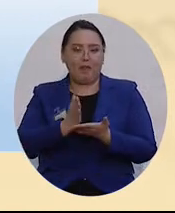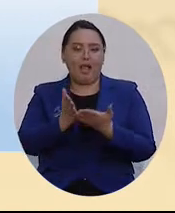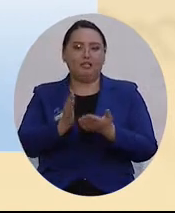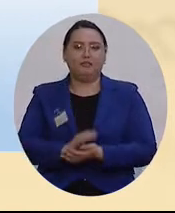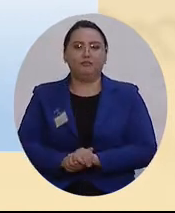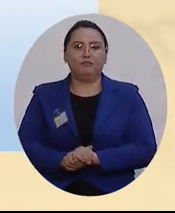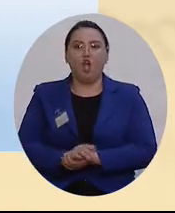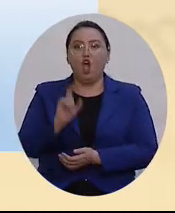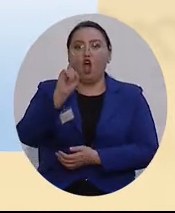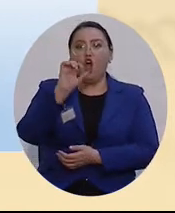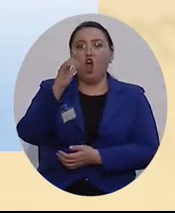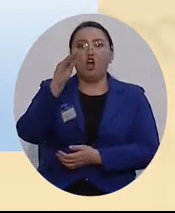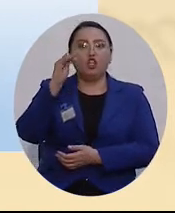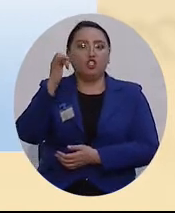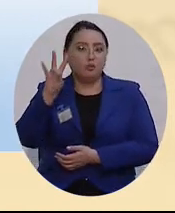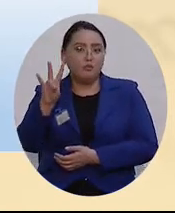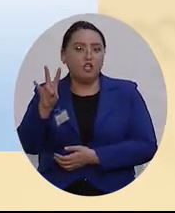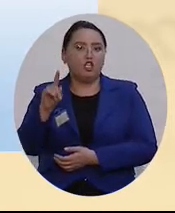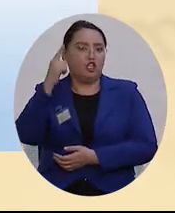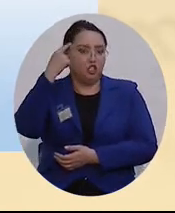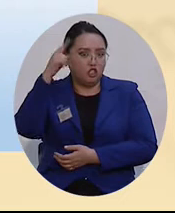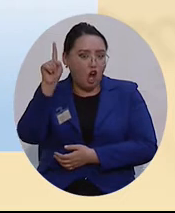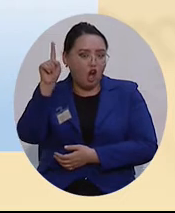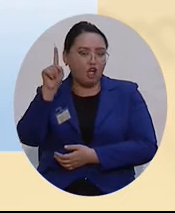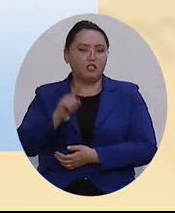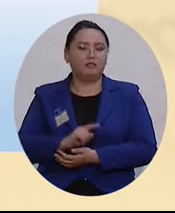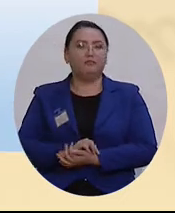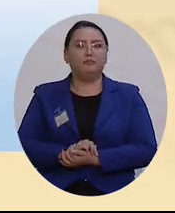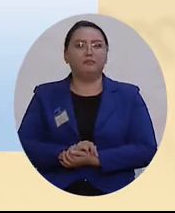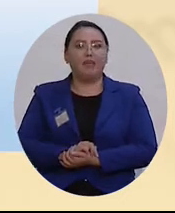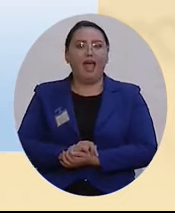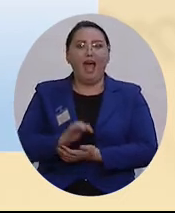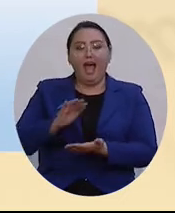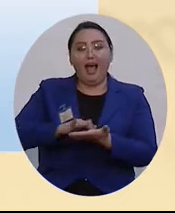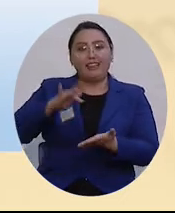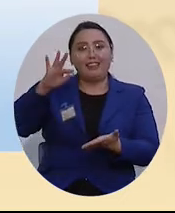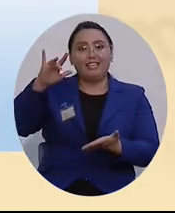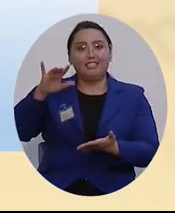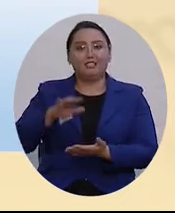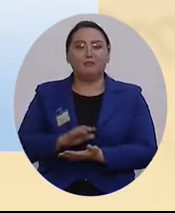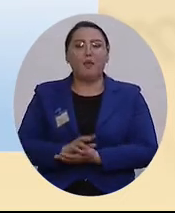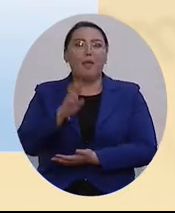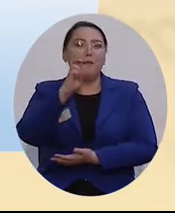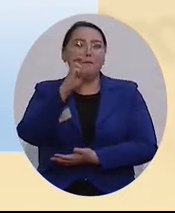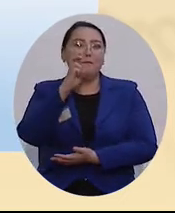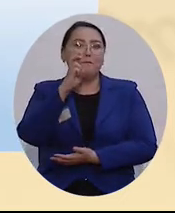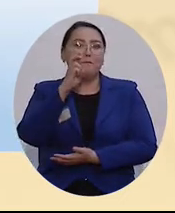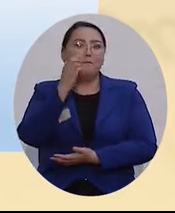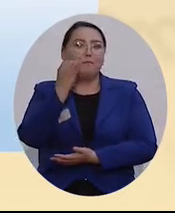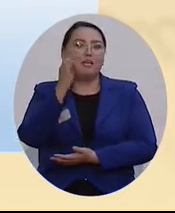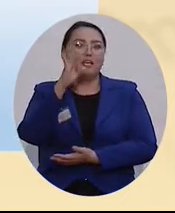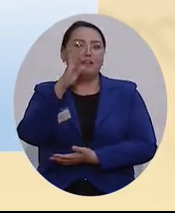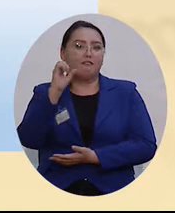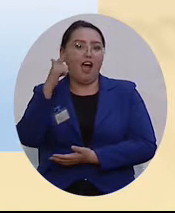хөгжмийн гарамгай зохиолч, ардын бэлгэзүүч, алдарт дууч, бервагийн отгон